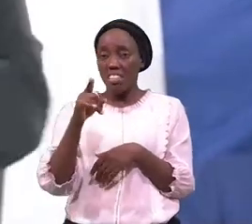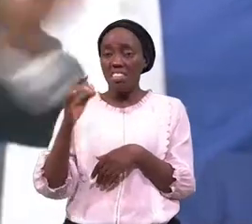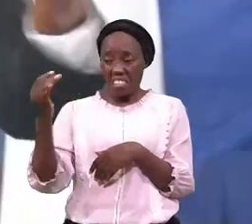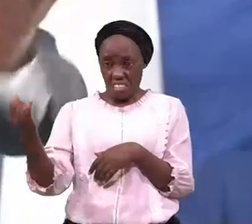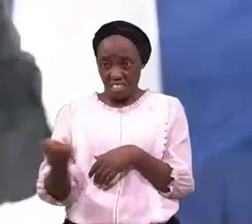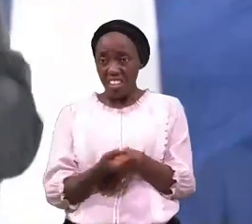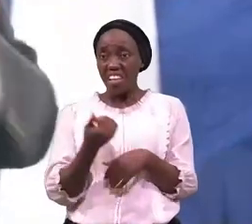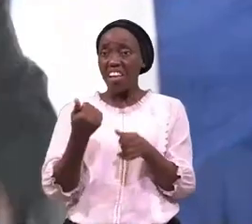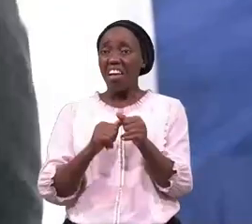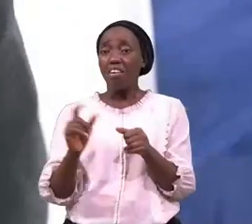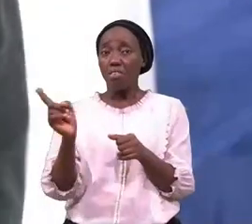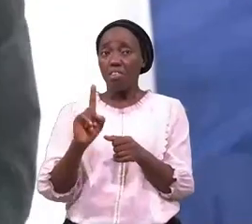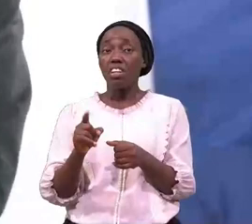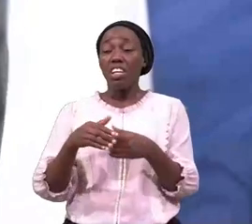partout.